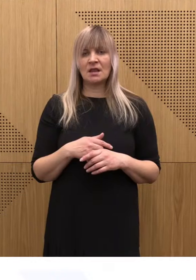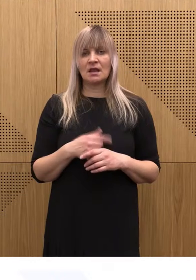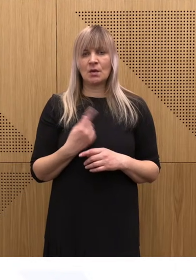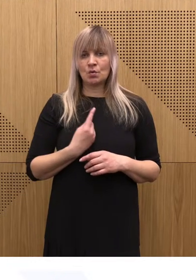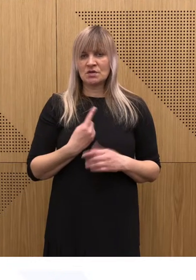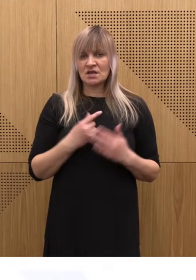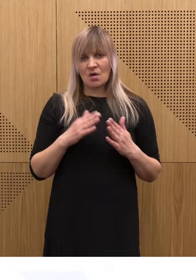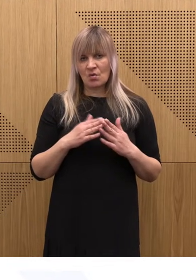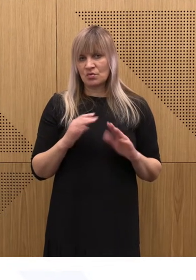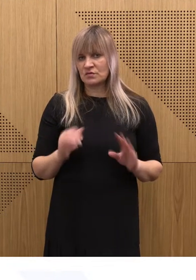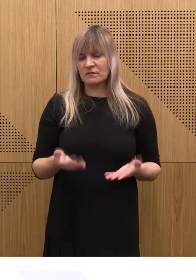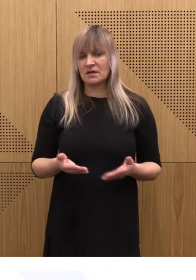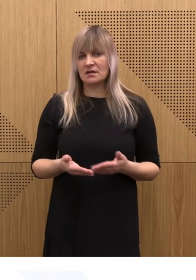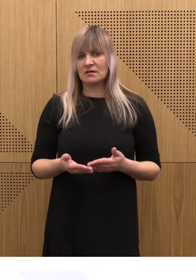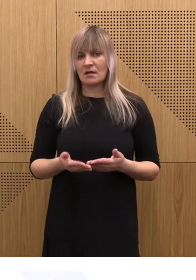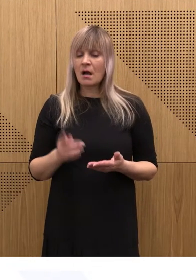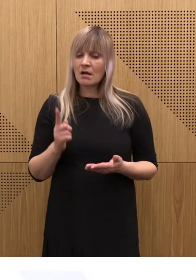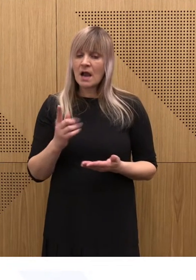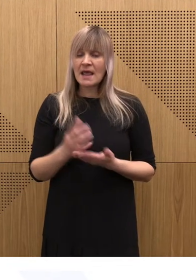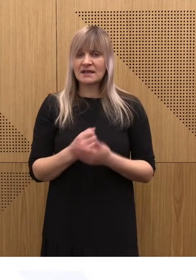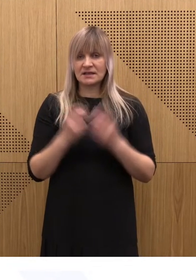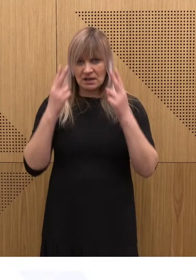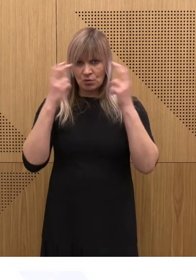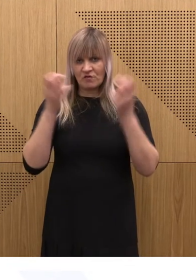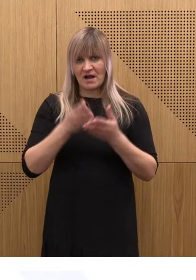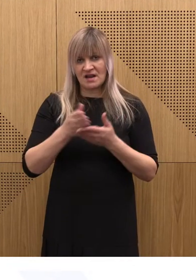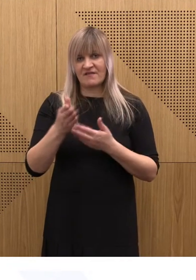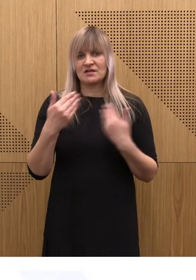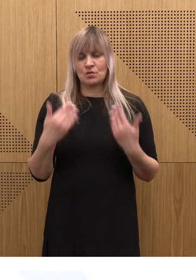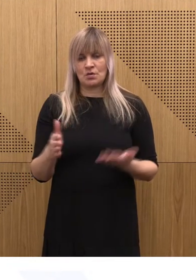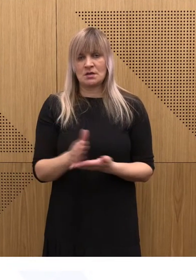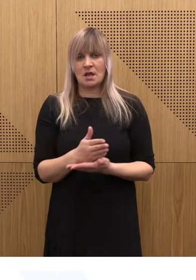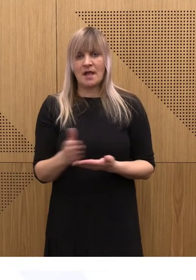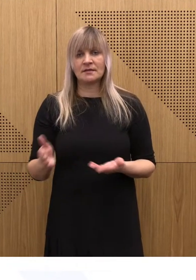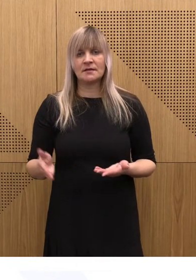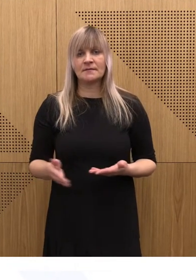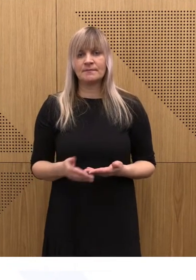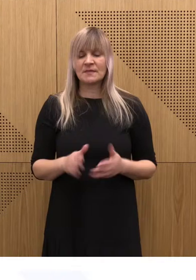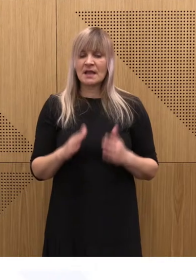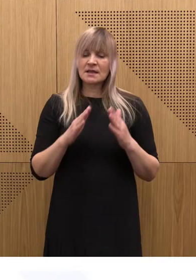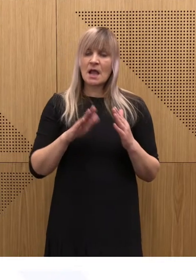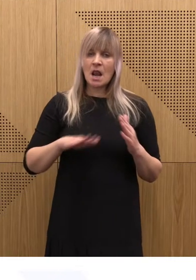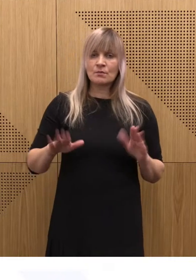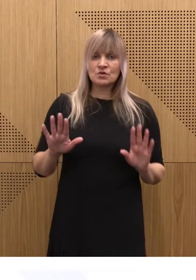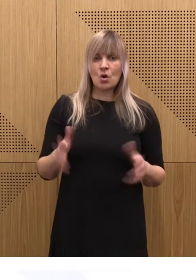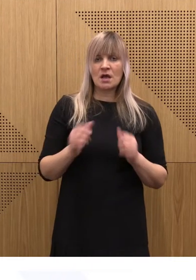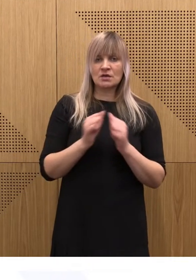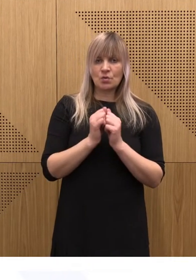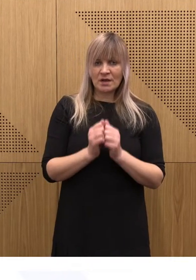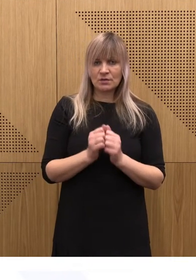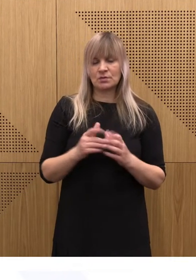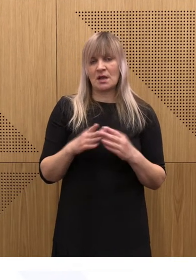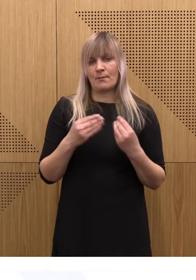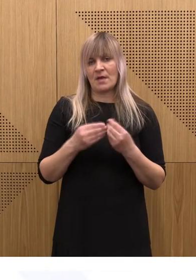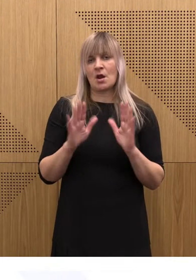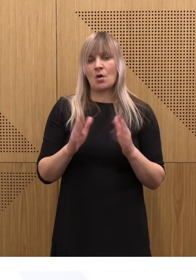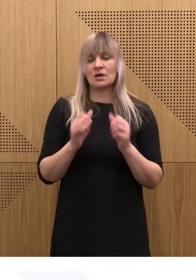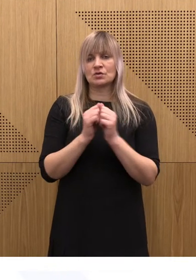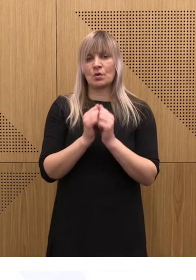üksinda kodus, aga leitakse tõesti turvaline viis, et lapsed oleks hoitud ja pere oleks hoitud. Aitäh.